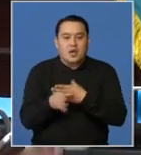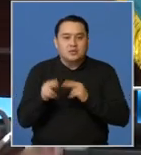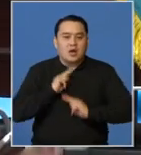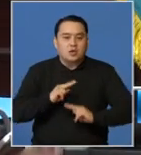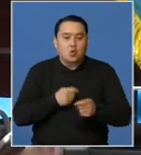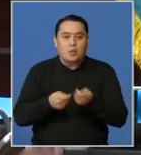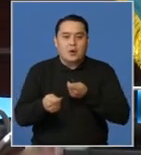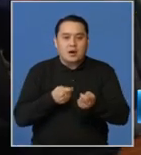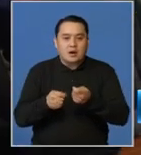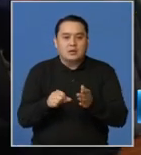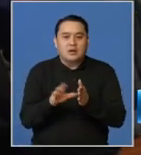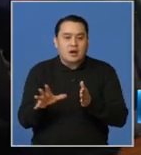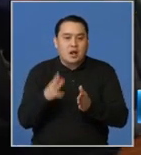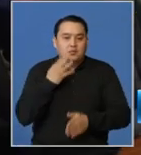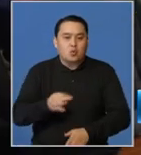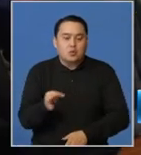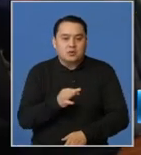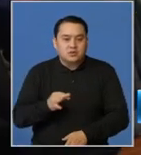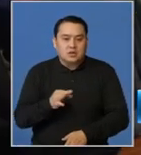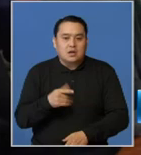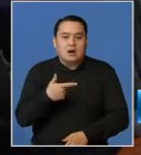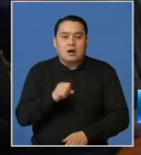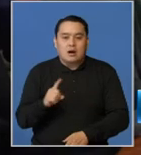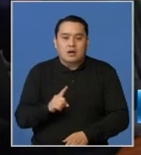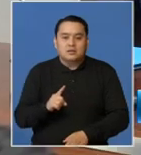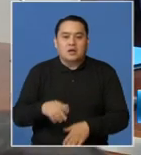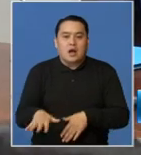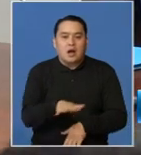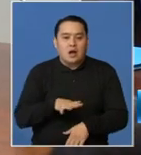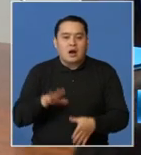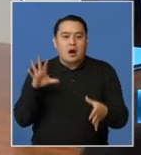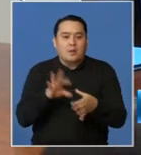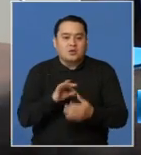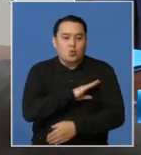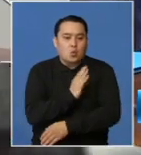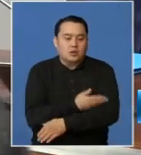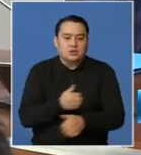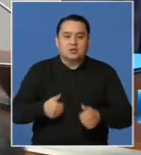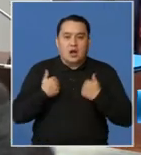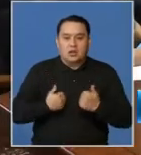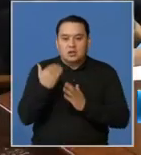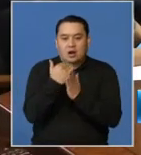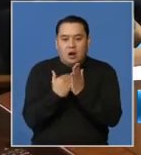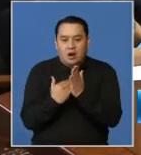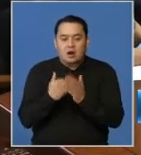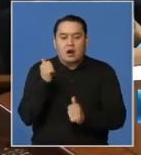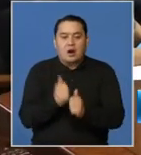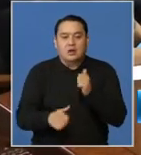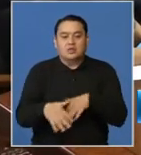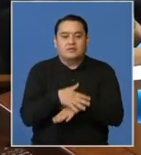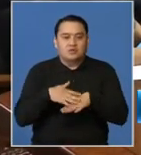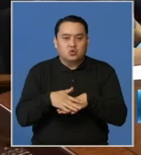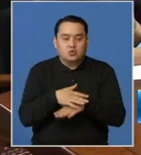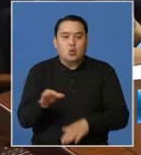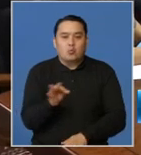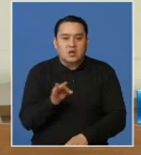Сотрудники управления энергетики ЖТСУ «Облгаз» и «Кастрансгазаймах» должны объединить усилия и составить график подключения каждого населенного